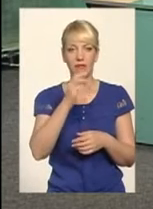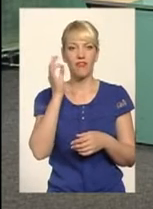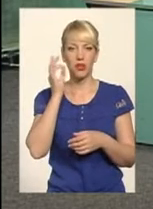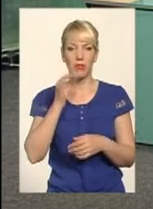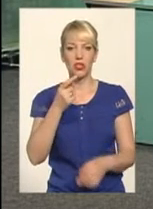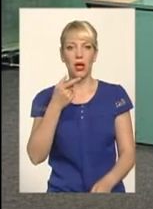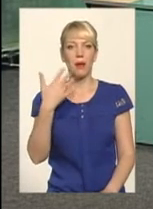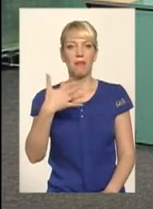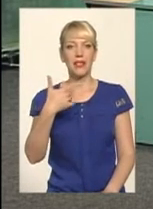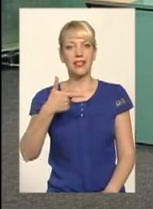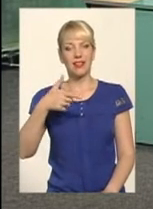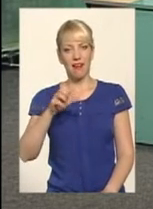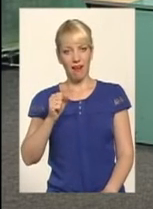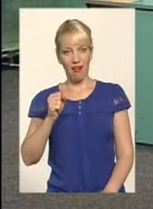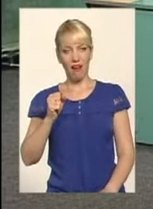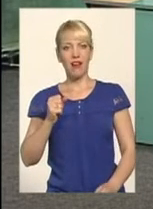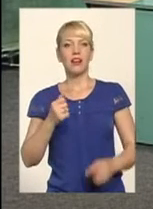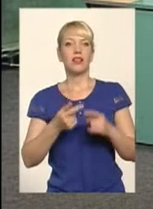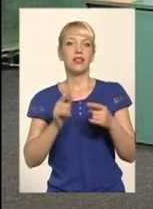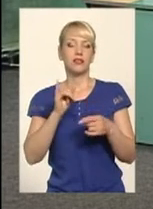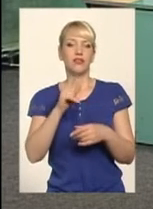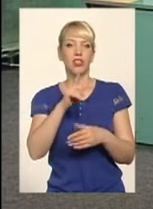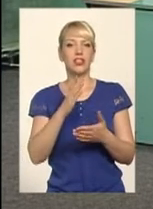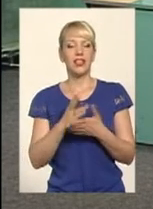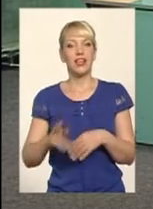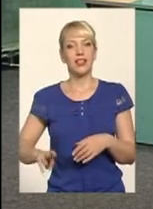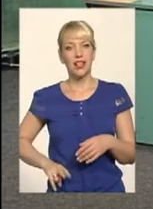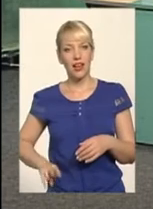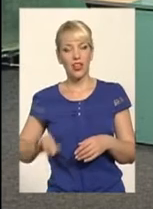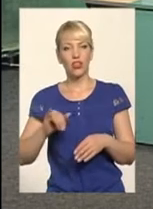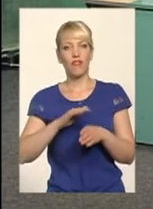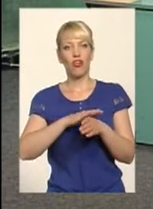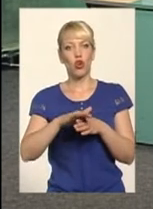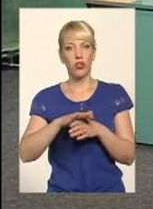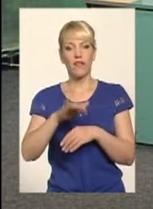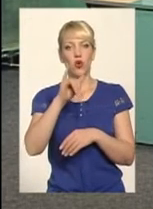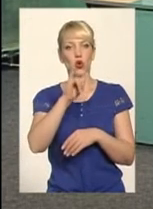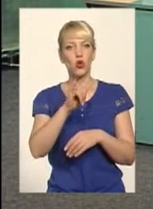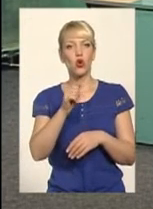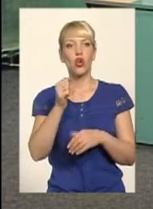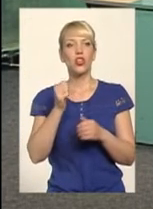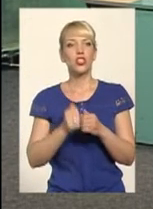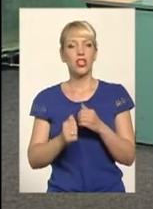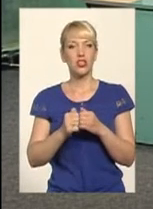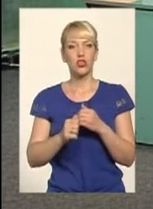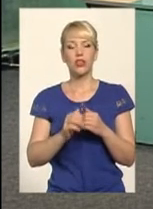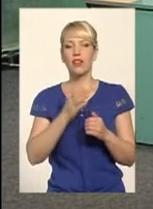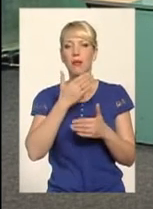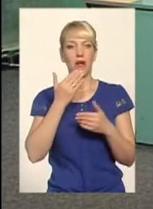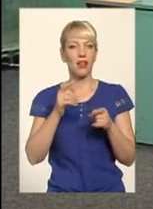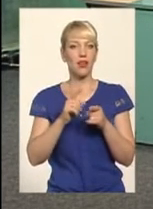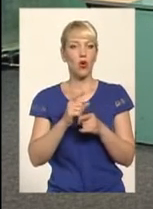і він безпосередньо є і директором, і виконавцем, то в нього доволі часто і немає такого бажання, ну, тому